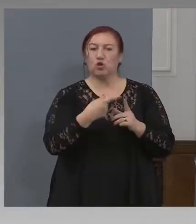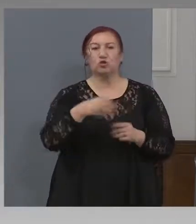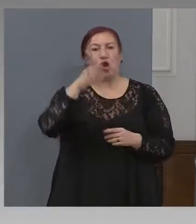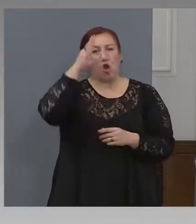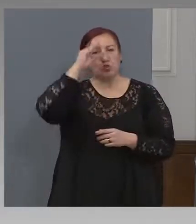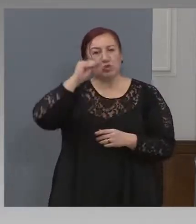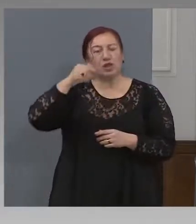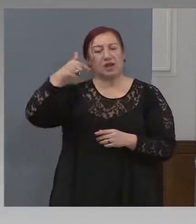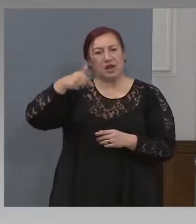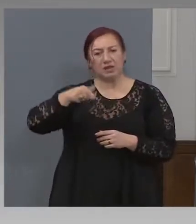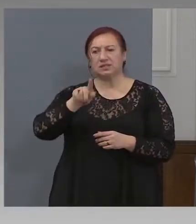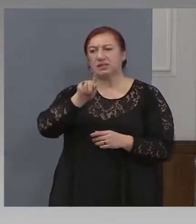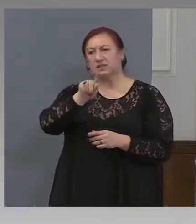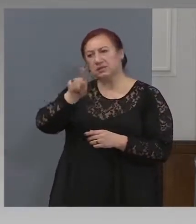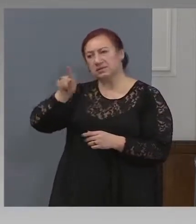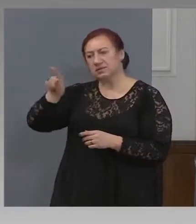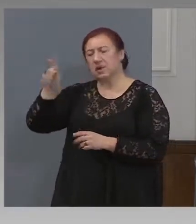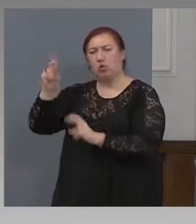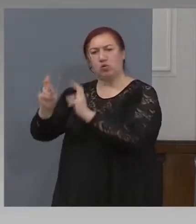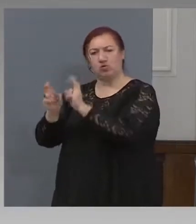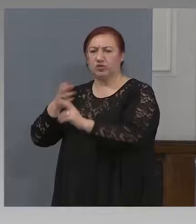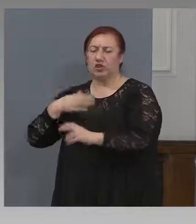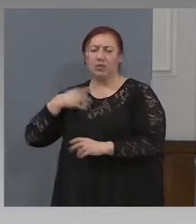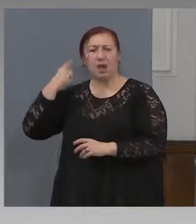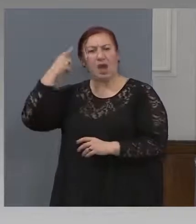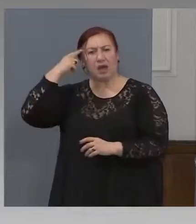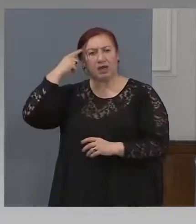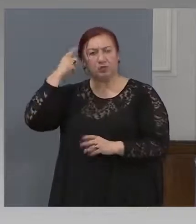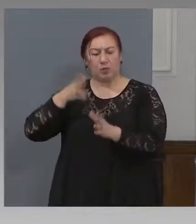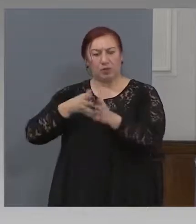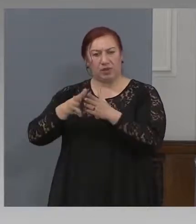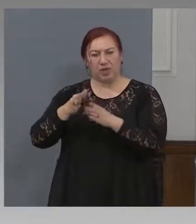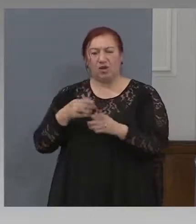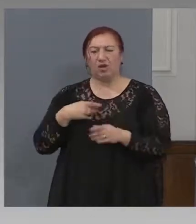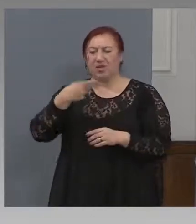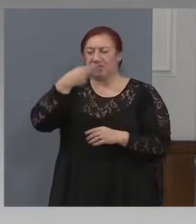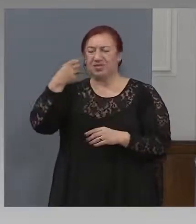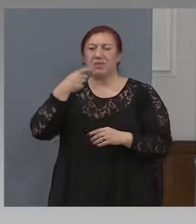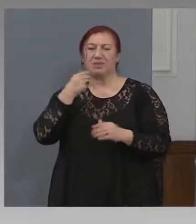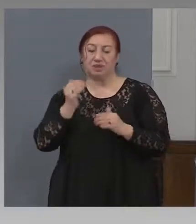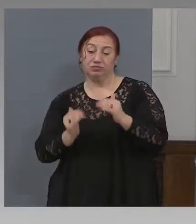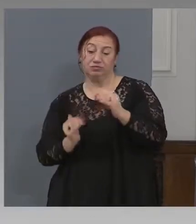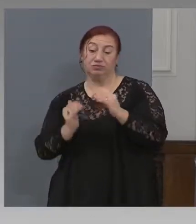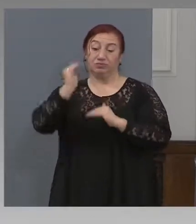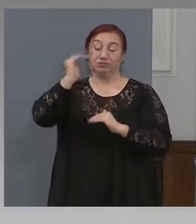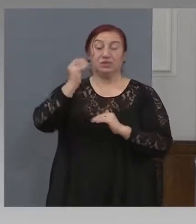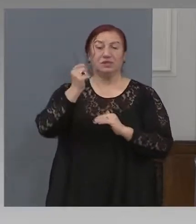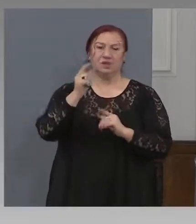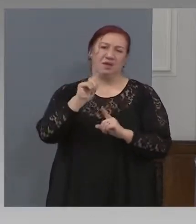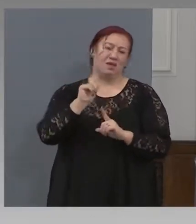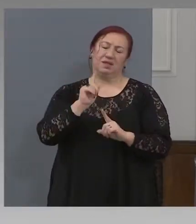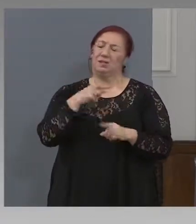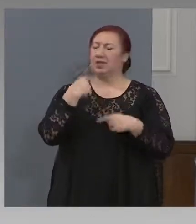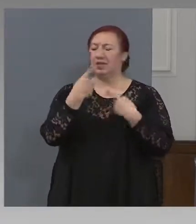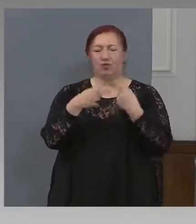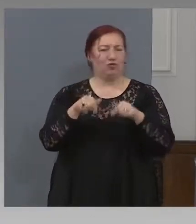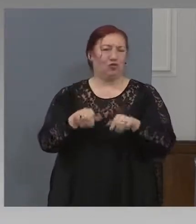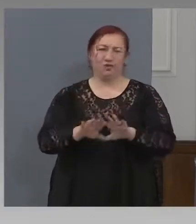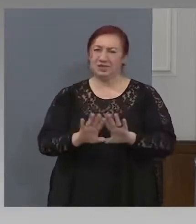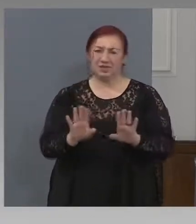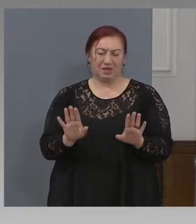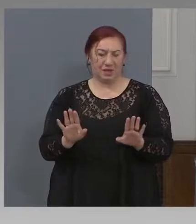страна разумни хора, до темата с покачване на цени изобщо няма да стигнем. Също така ми